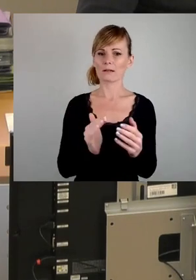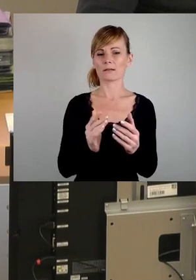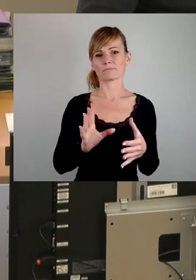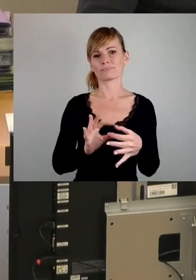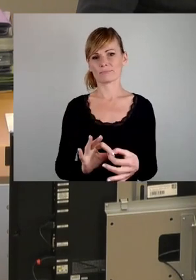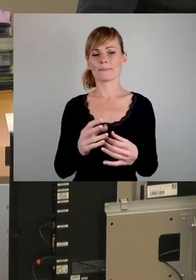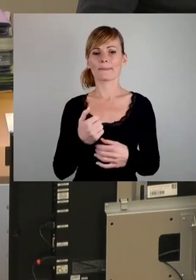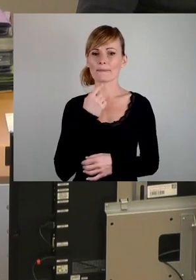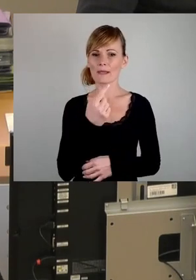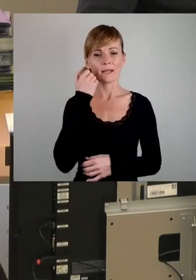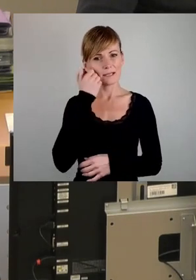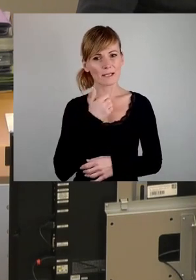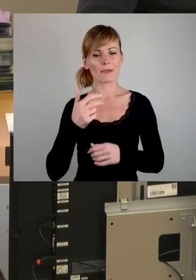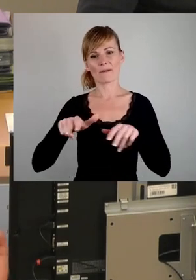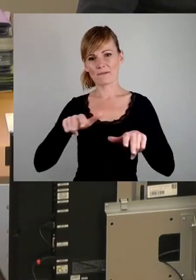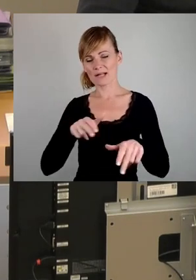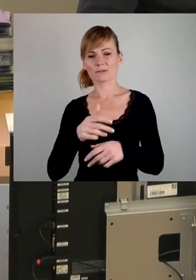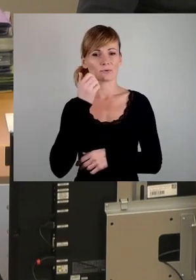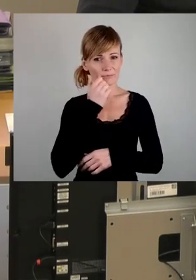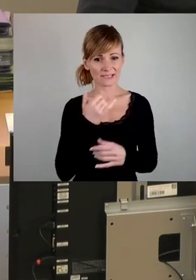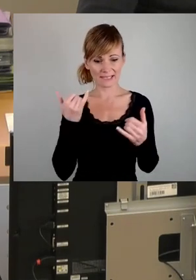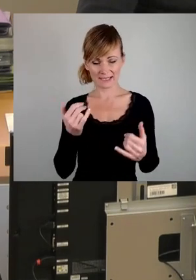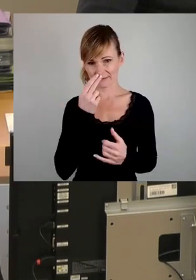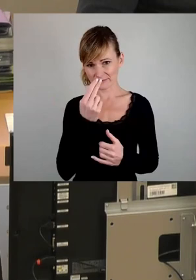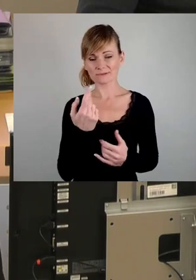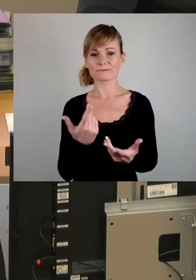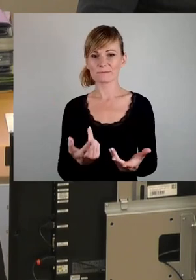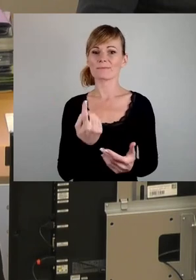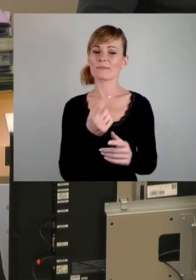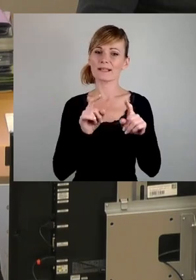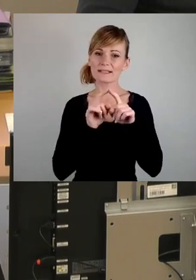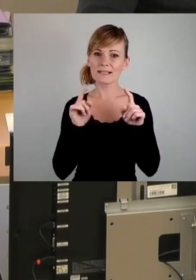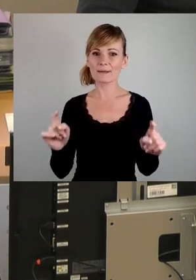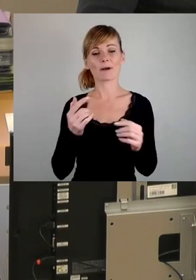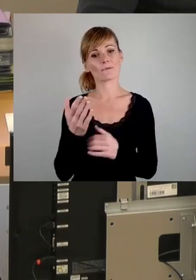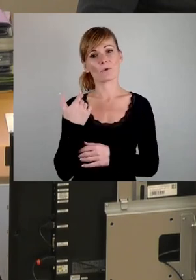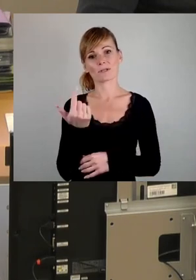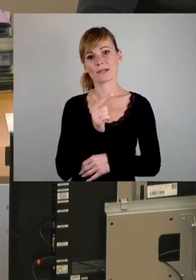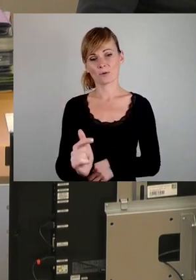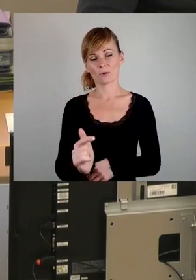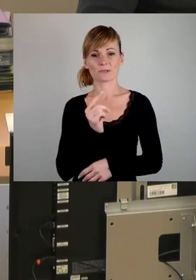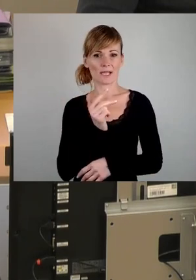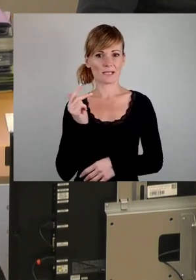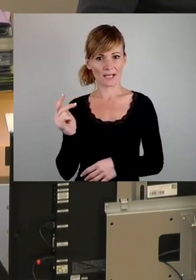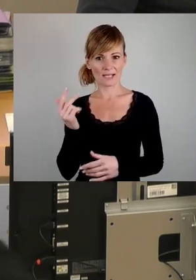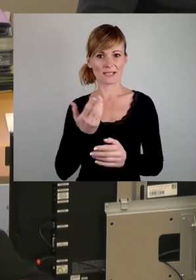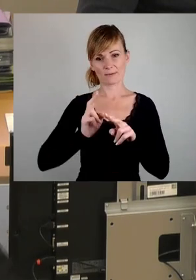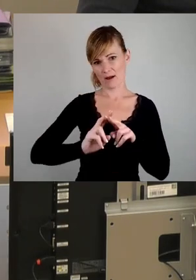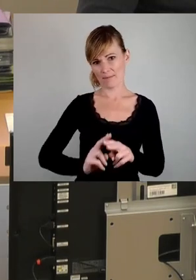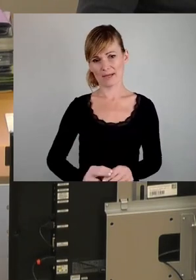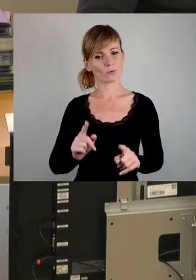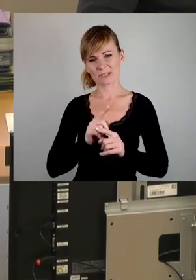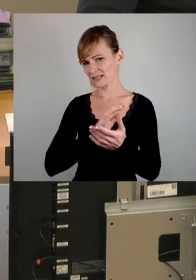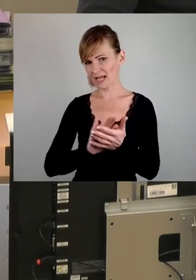bitte sorgt dafür, dass das ganze Thema vor 2033 schon bearbeitet wird und nicht einfach nur im Rahmen der